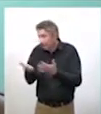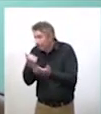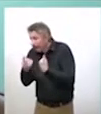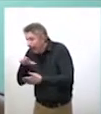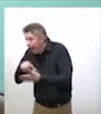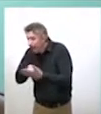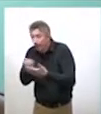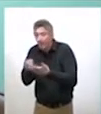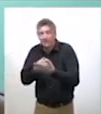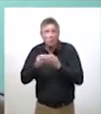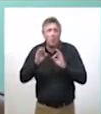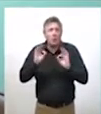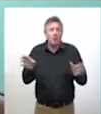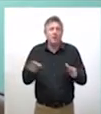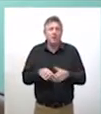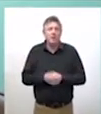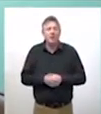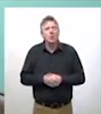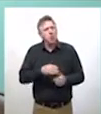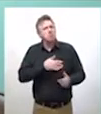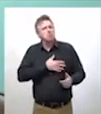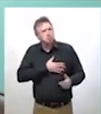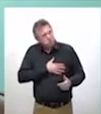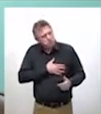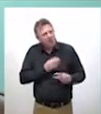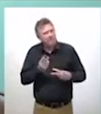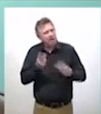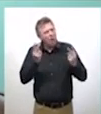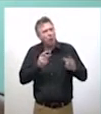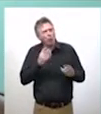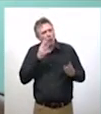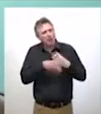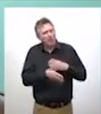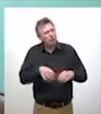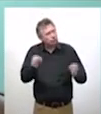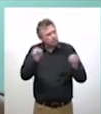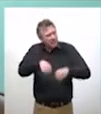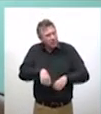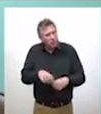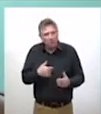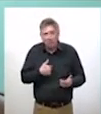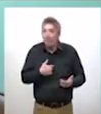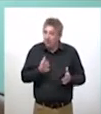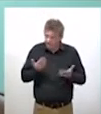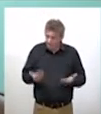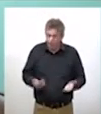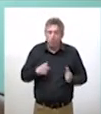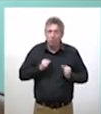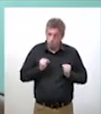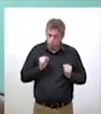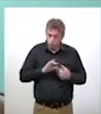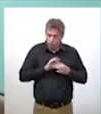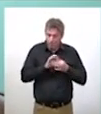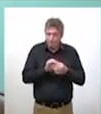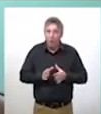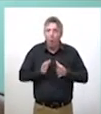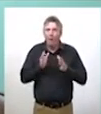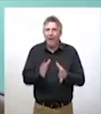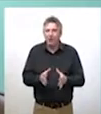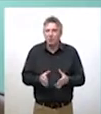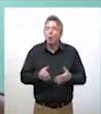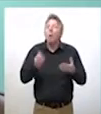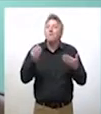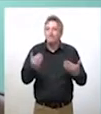Donc oui, vertu de la transparence, et c'est d'ailleurs pour ça que nous nous engageons, bien évidemment, à